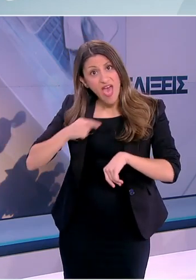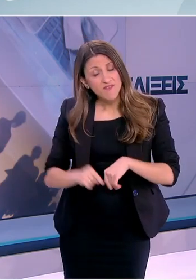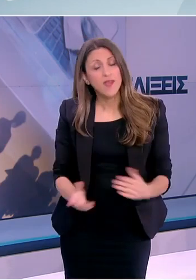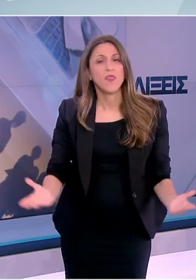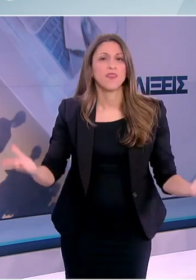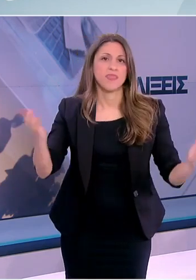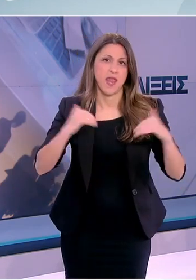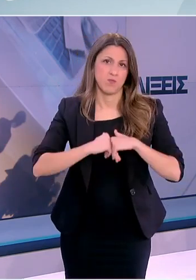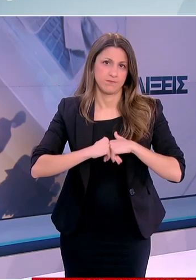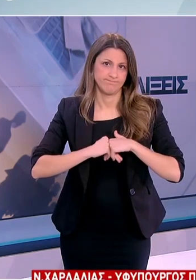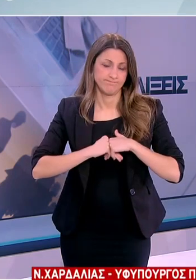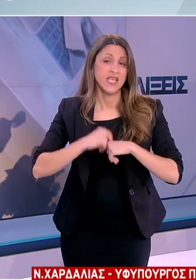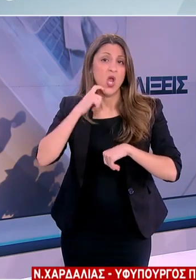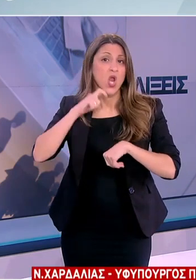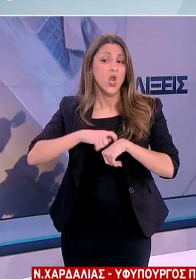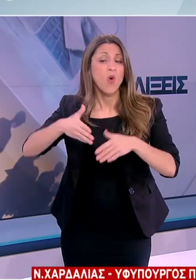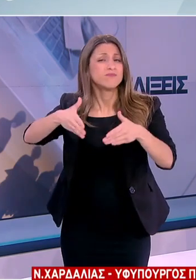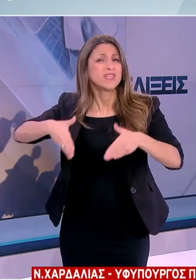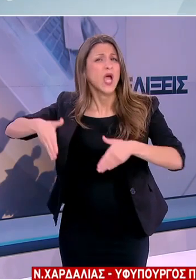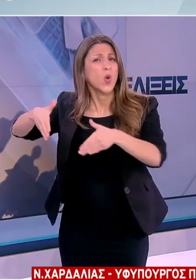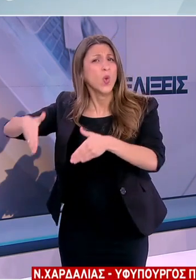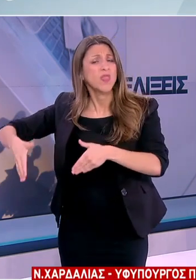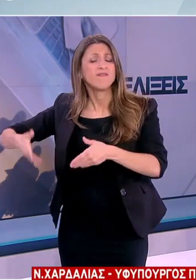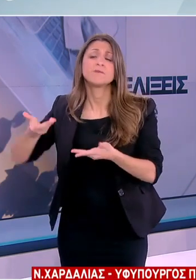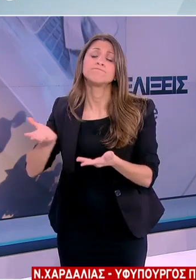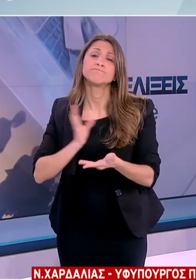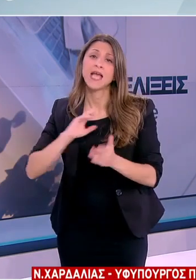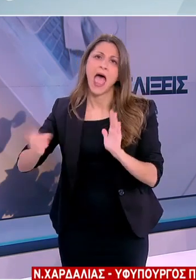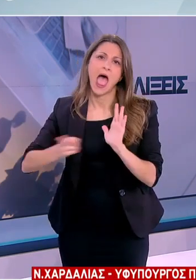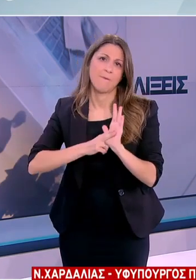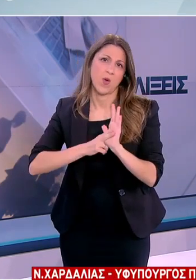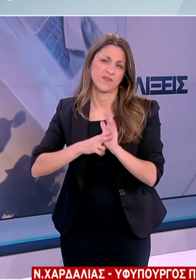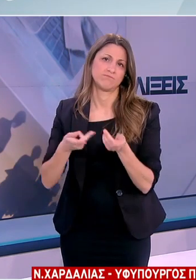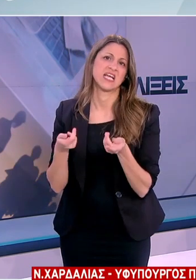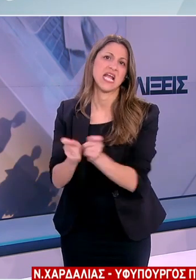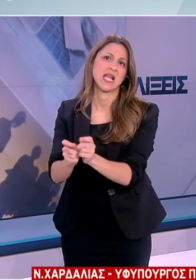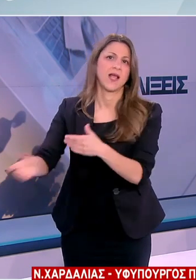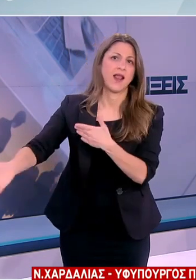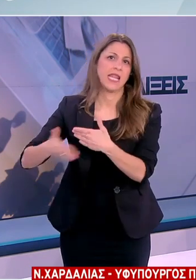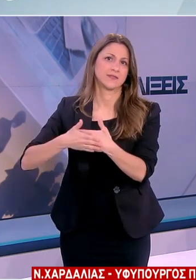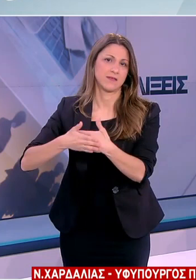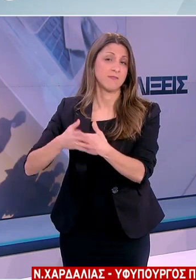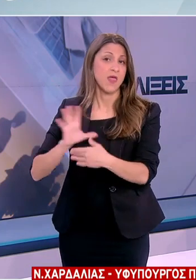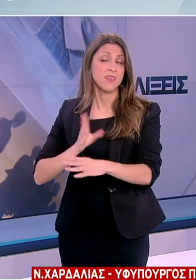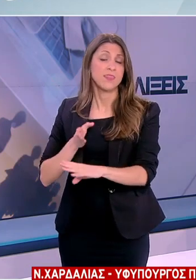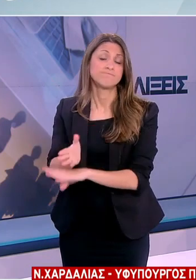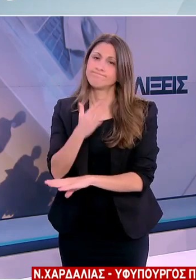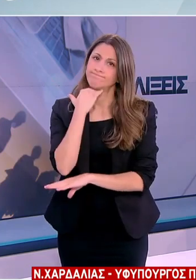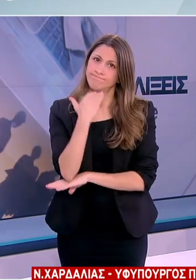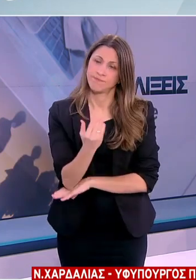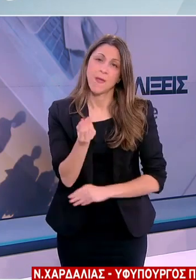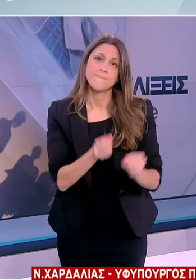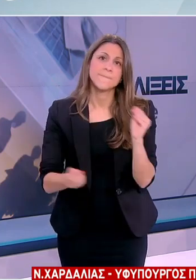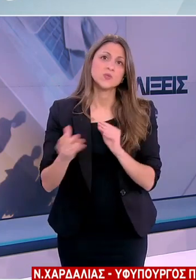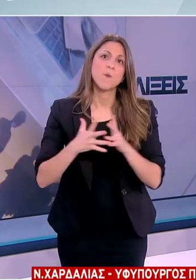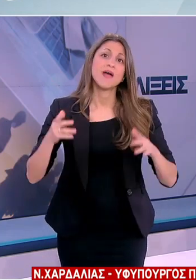δυνατότητα, καθώς τα κινητήρια συγκαταλέγονται στους χώρους λατρείας και ως εκ τούτου υπόκειται στους σχετικούς περιορισμούς. Ειδικά τη Μεγάλη